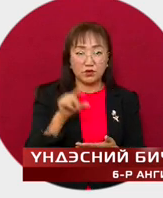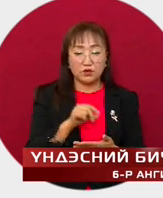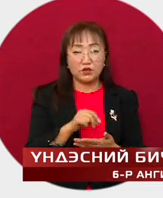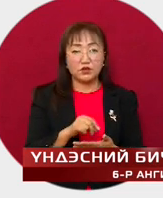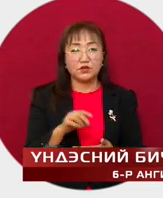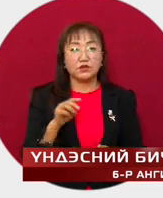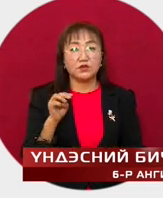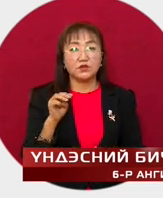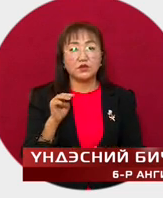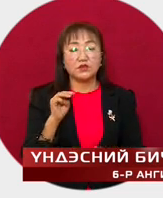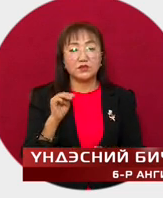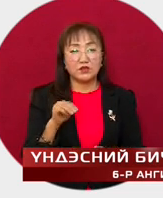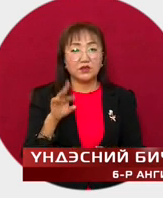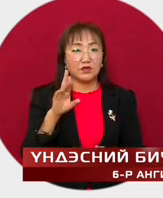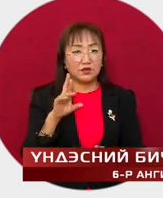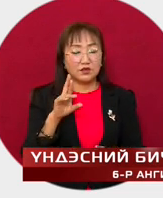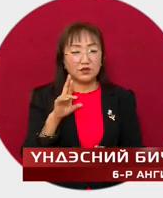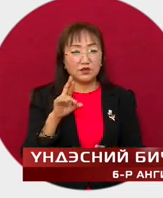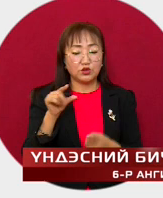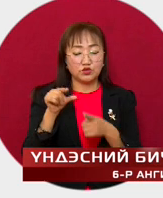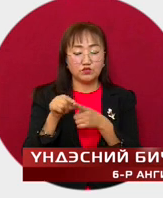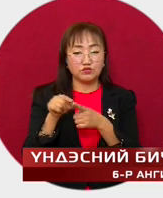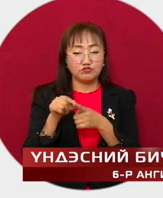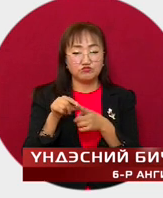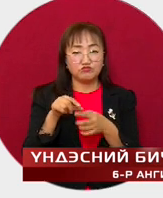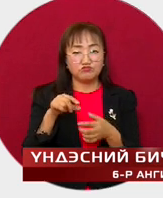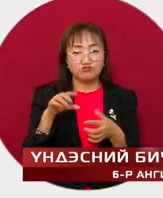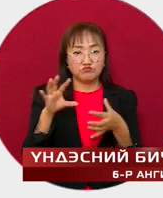бодож байна. За эдгээр үгсийг тий ялгалын нөхцлөөр хуулгаарай.